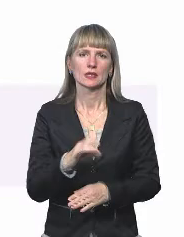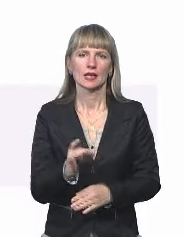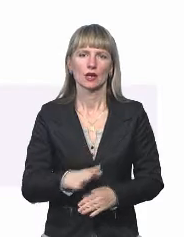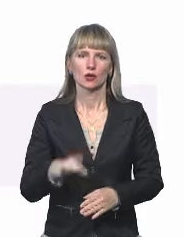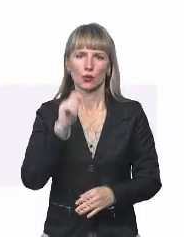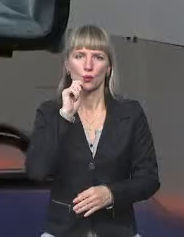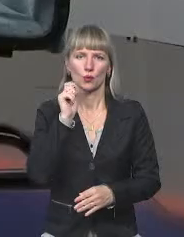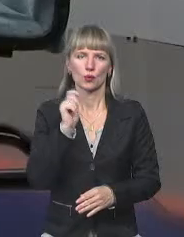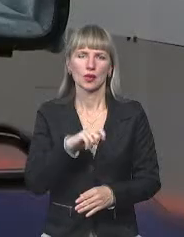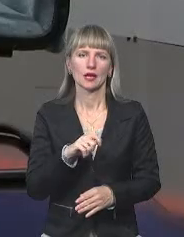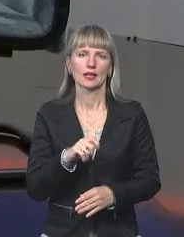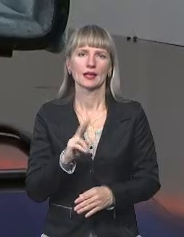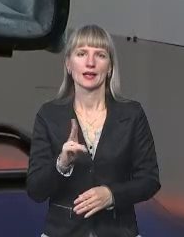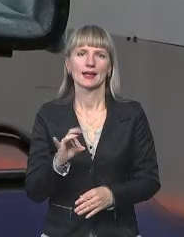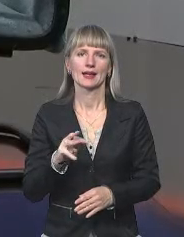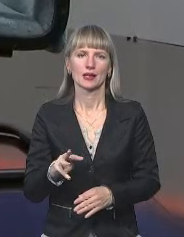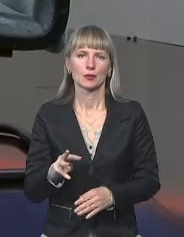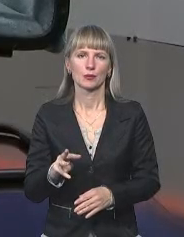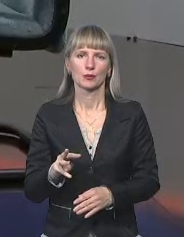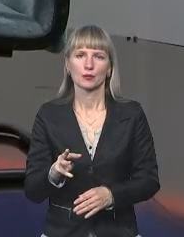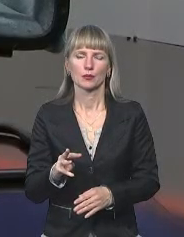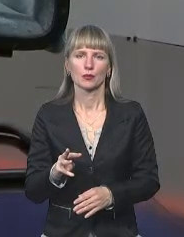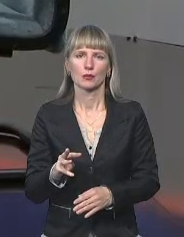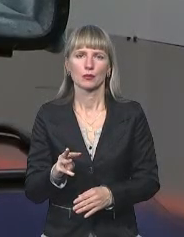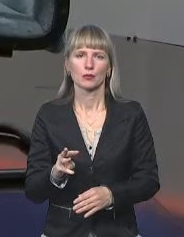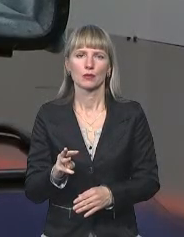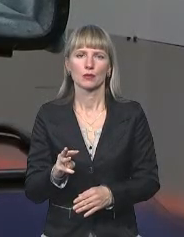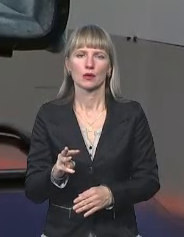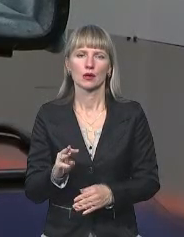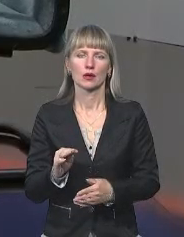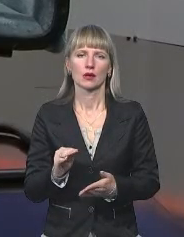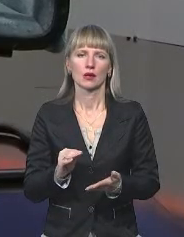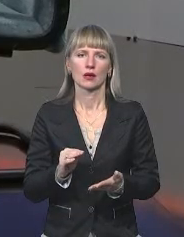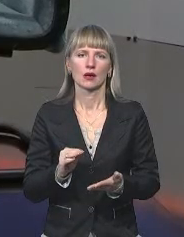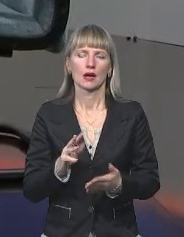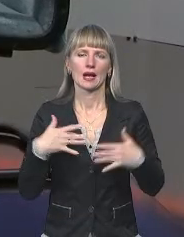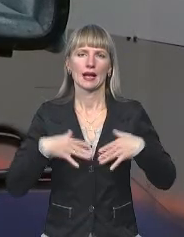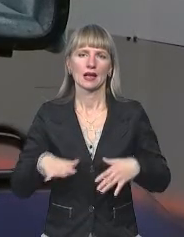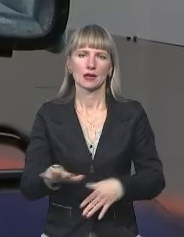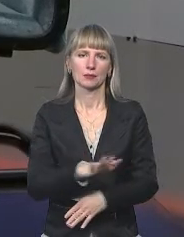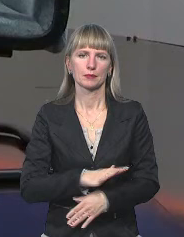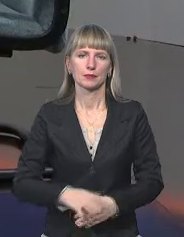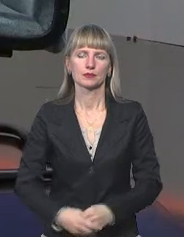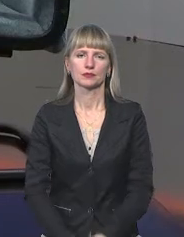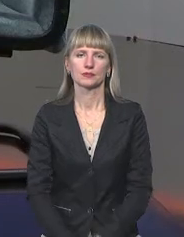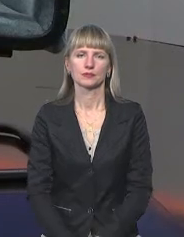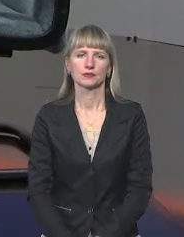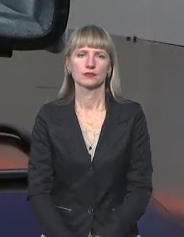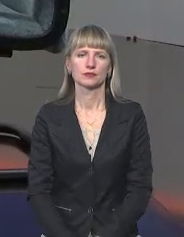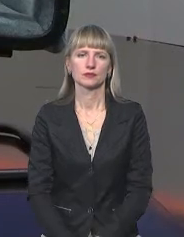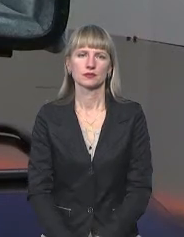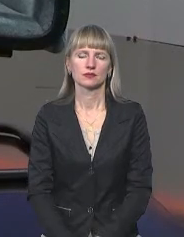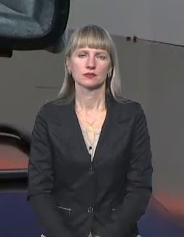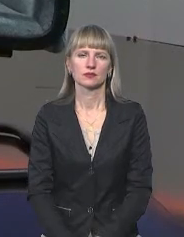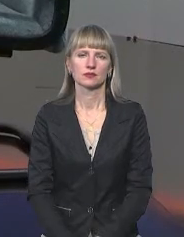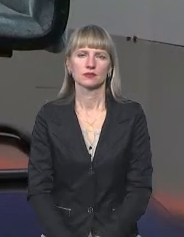України, ну, окрім Автономної Республіки Крим. От.